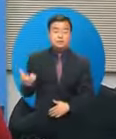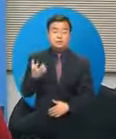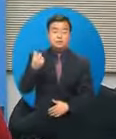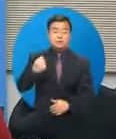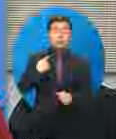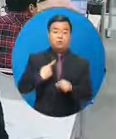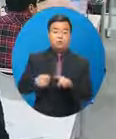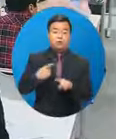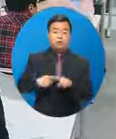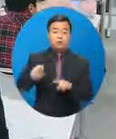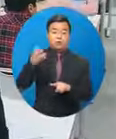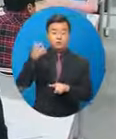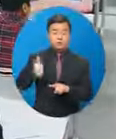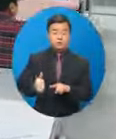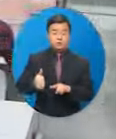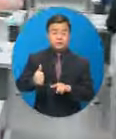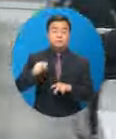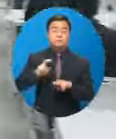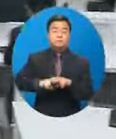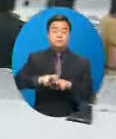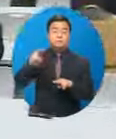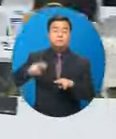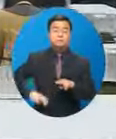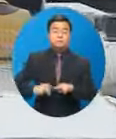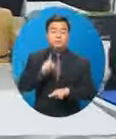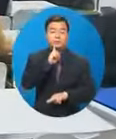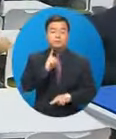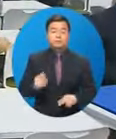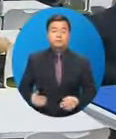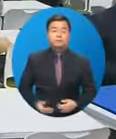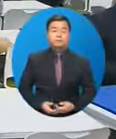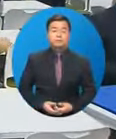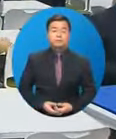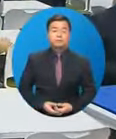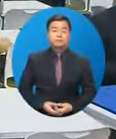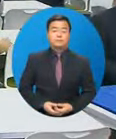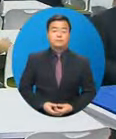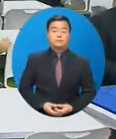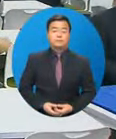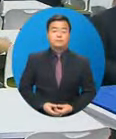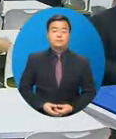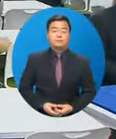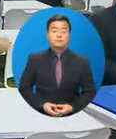평가원장에서 자진 김재범 위원, 사퇴하겠다고 밝혔습니다. 수원의 EBS 뉴스 본부장님 이은영입니다.